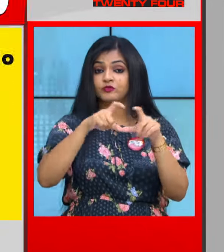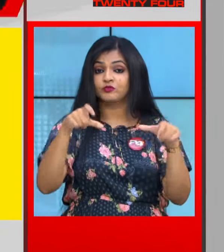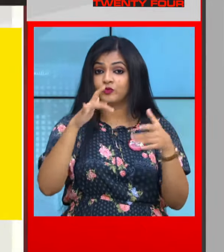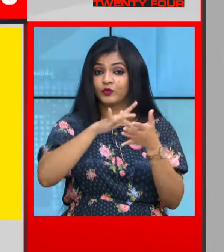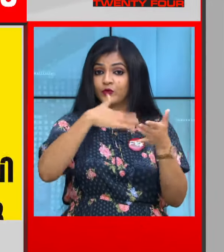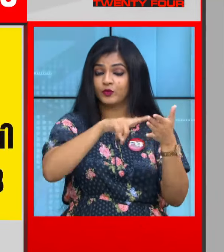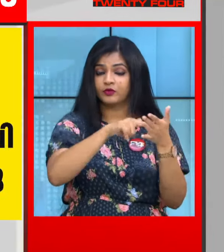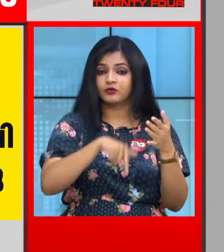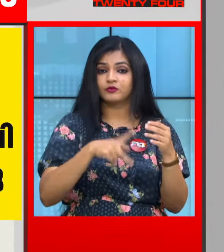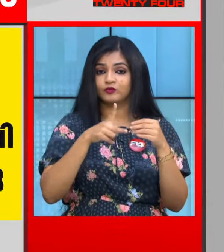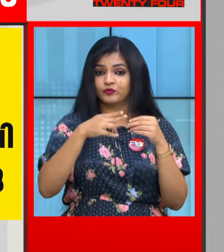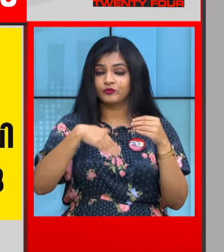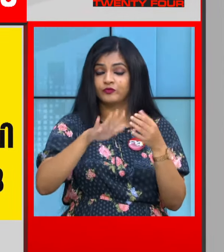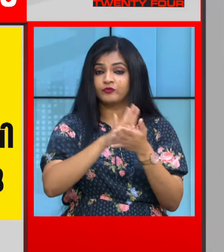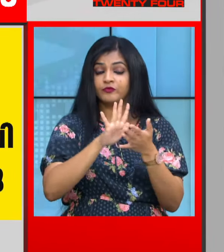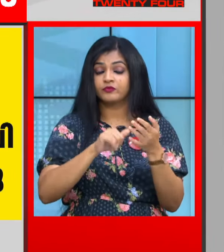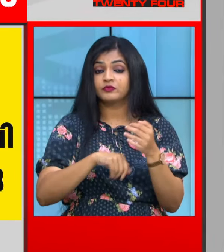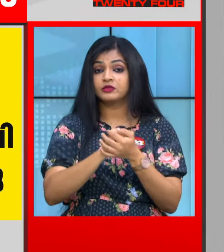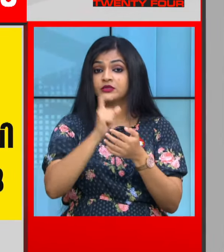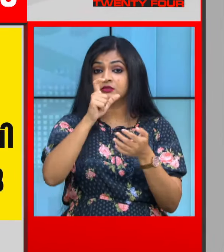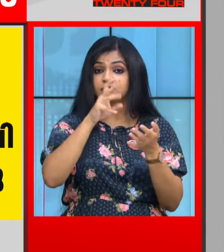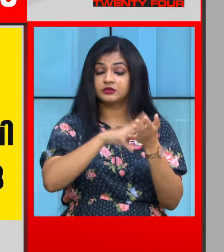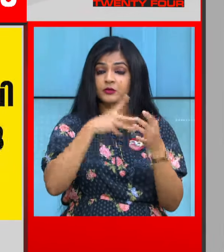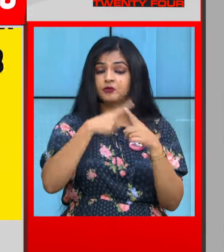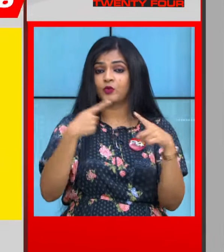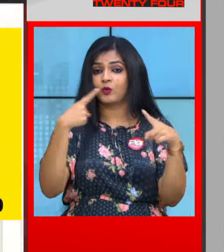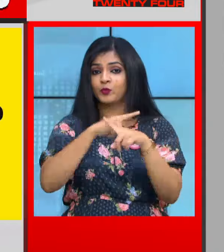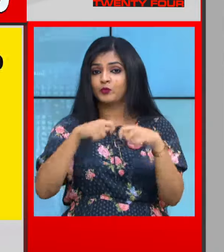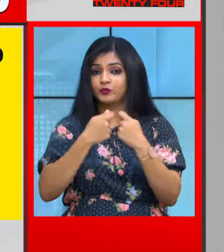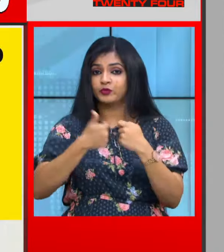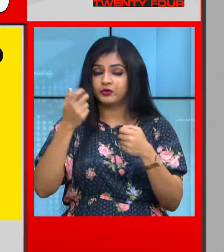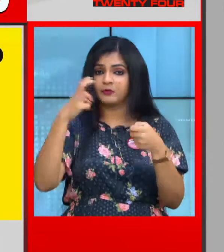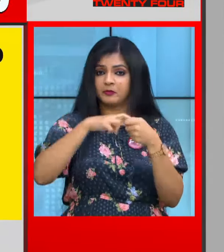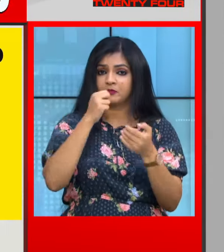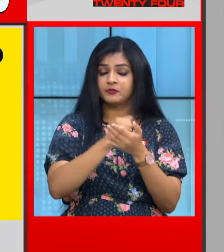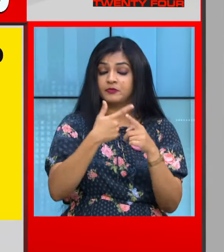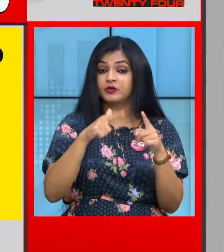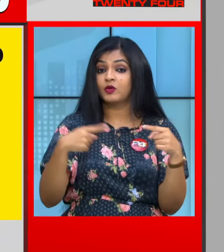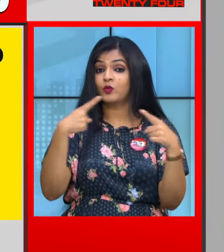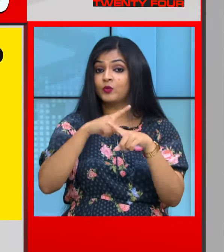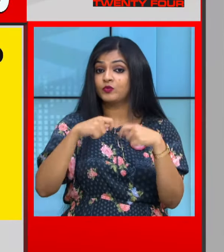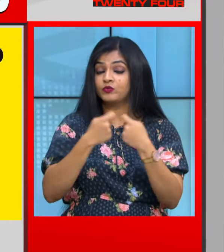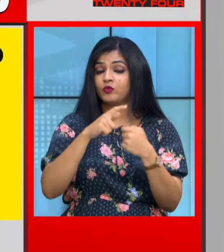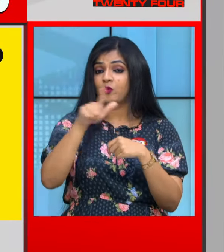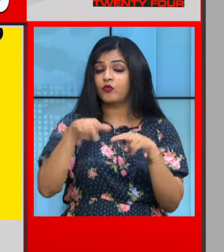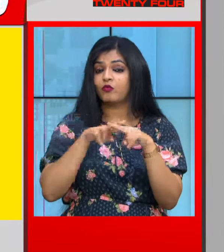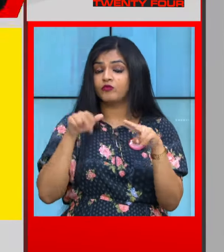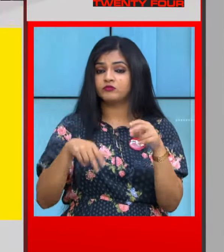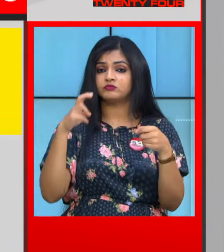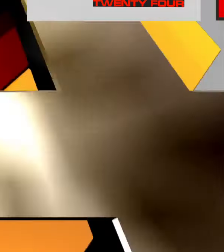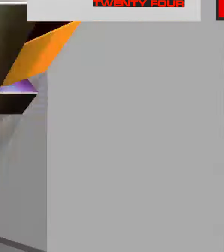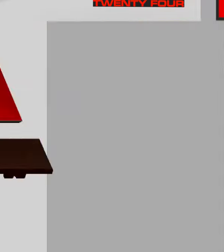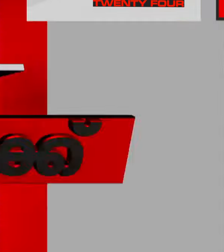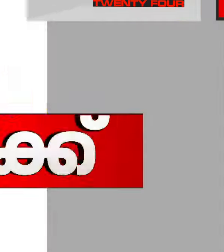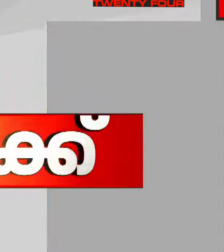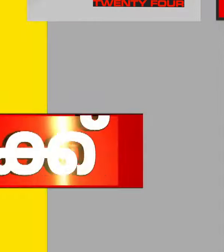മുഖ്യമന്ത്രിയും പ്രതിപക്ഷ നേതാവും ഉൾപ്പെടെയുള്ളവർ പങ്കെടുക്കേണ്ടതായിരുന്നു ആ പരിപാടി. അതിലാണ് ഇപ്പോൾ പ്രതിപക്ഷ നേതാവ് ഉൾപ്പെടെയുള്ള പ്രതിപക്ഷം ആ ചടങ്ങ് പൂർണ്ണമായും ബഹിഷ്കരിക്കുന്നത്. സഭാ